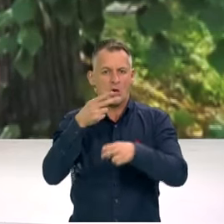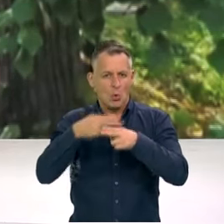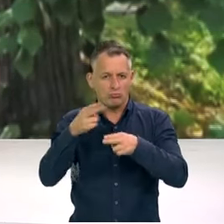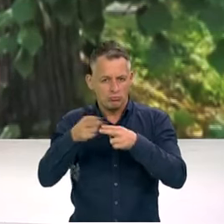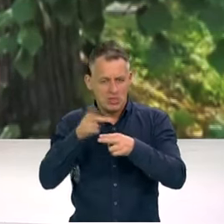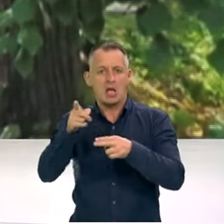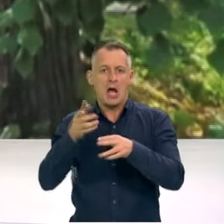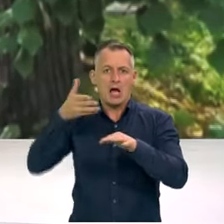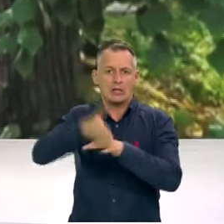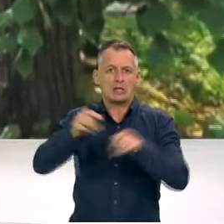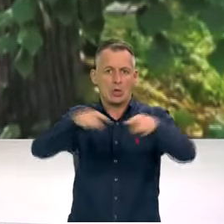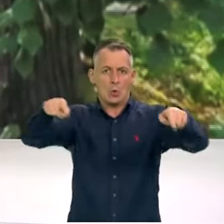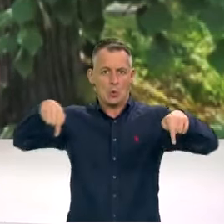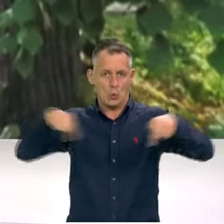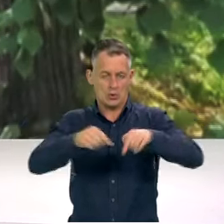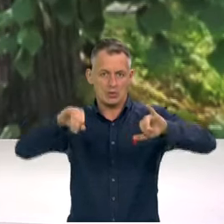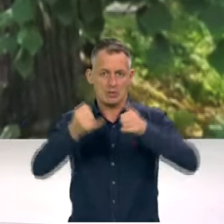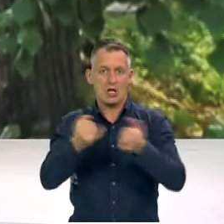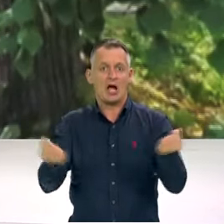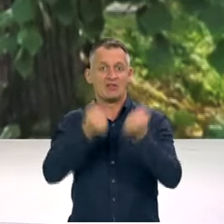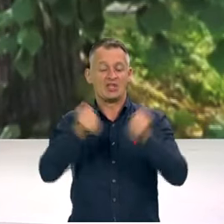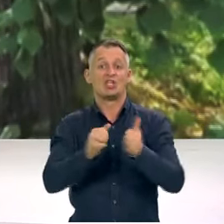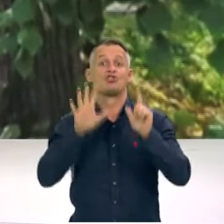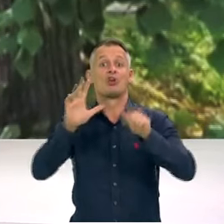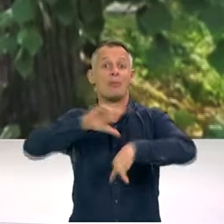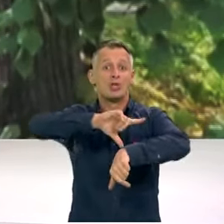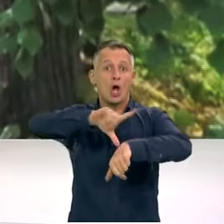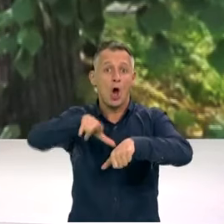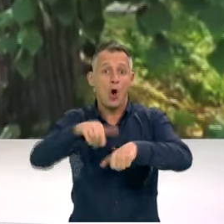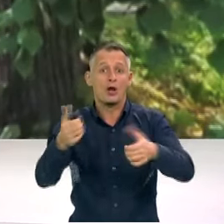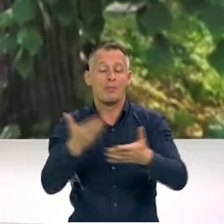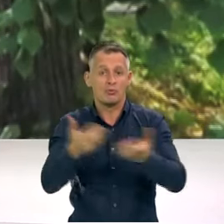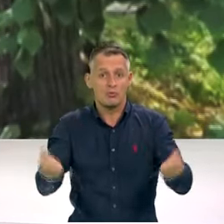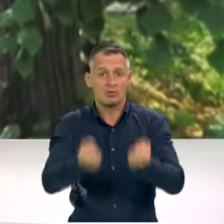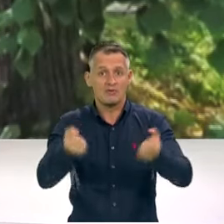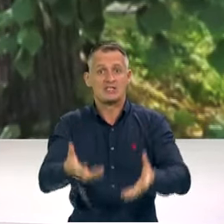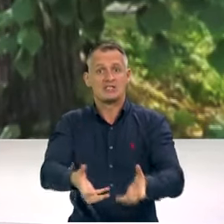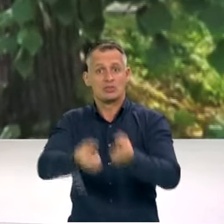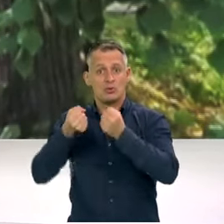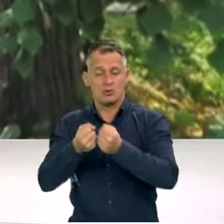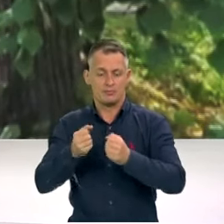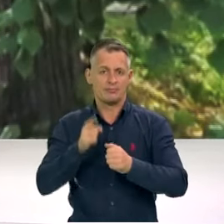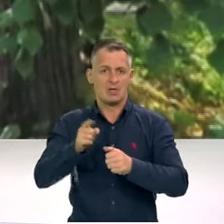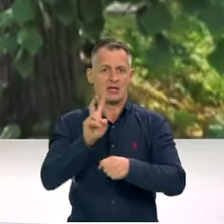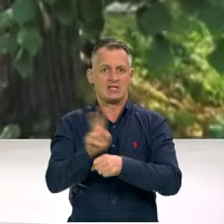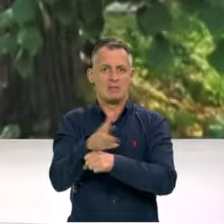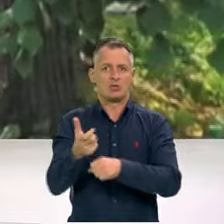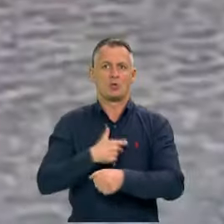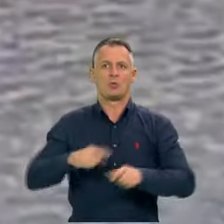curte intervenția autorităților a durat mai bine de 7 ore atenție urmează imagini și informații care vă pot afecta